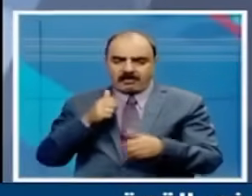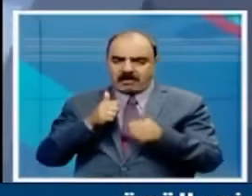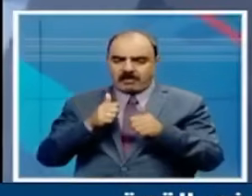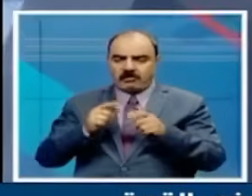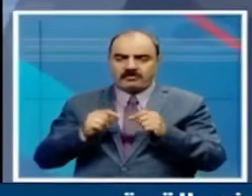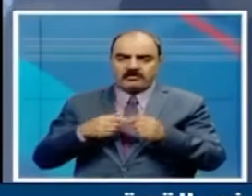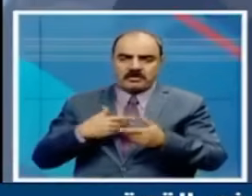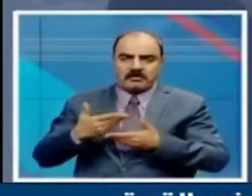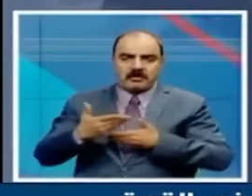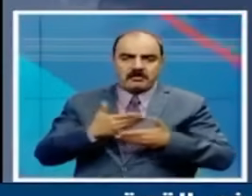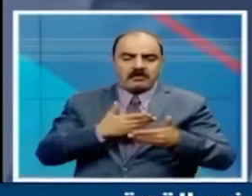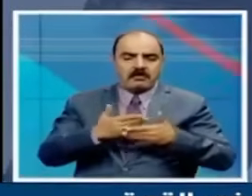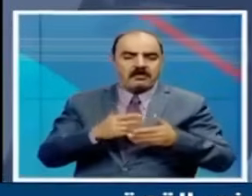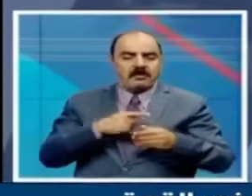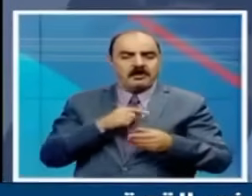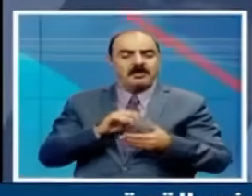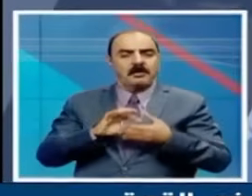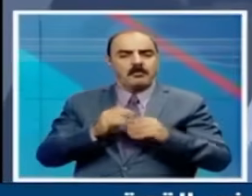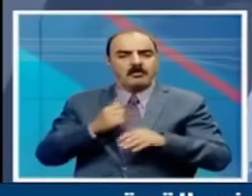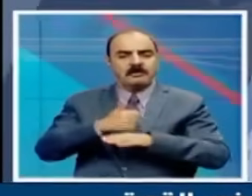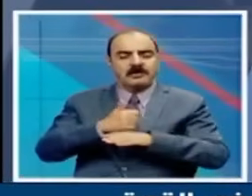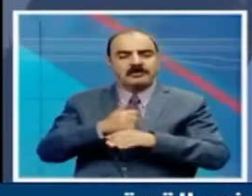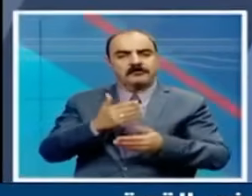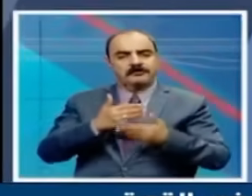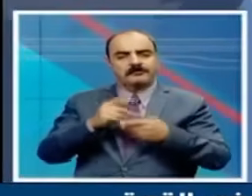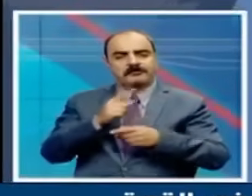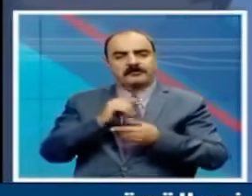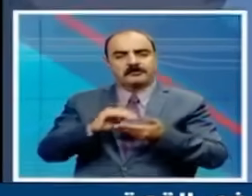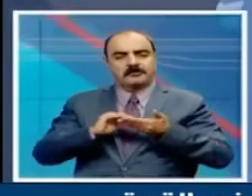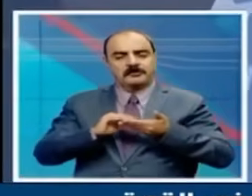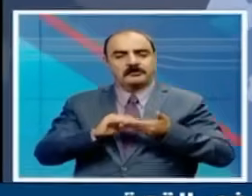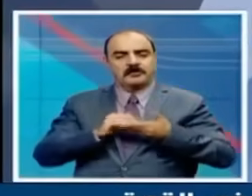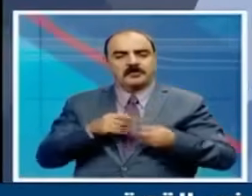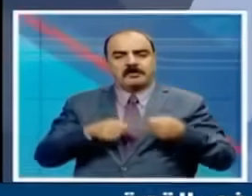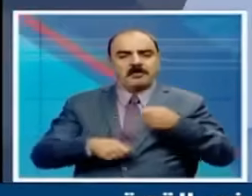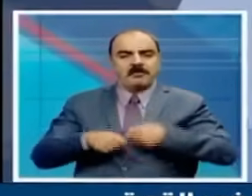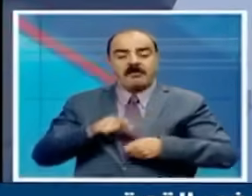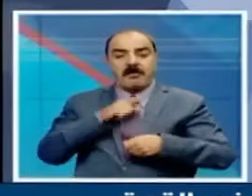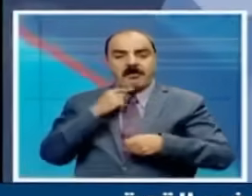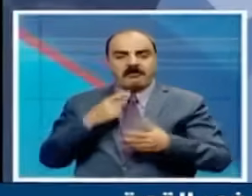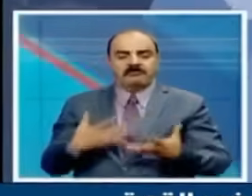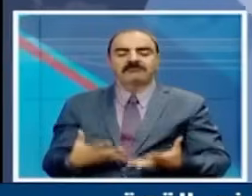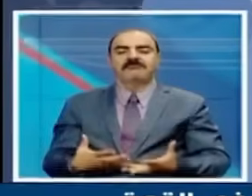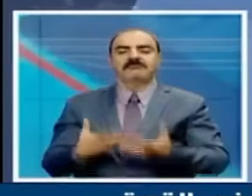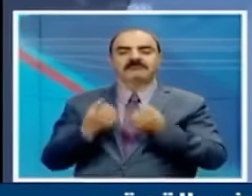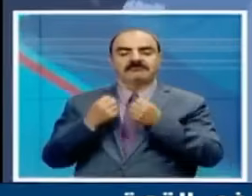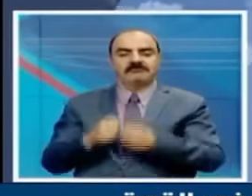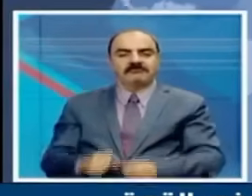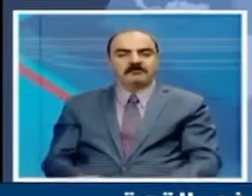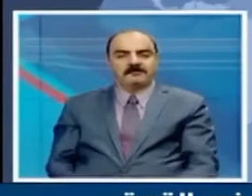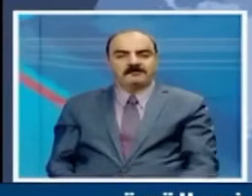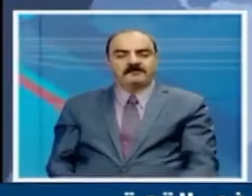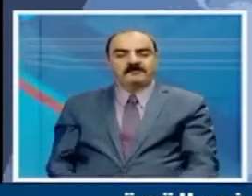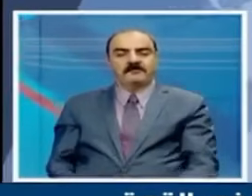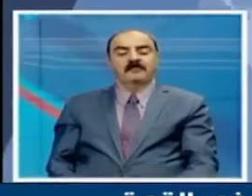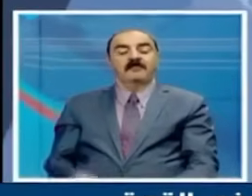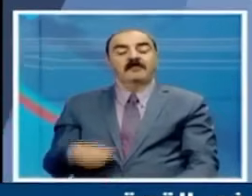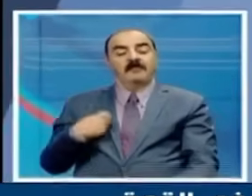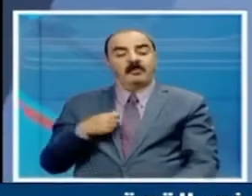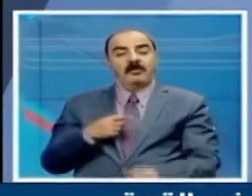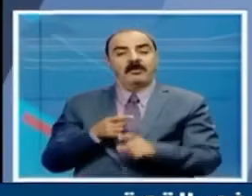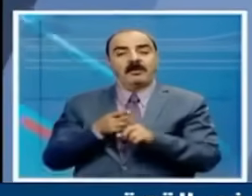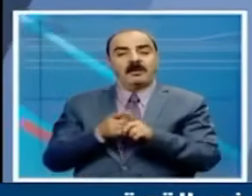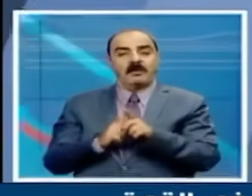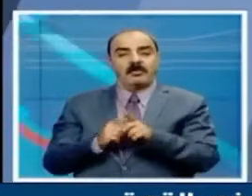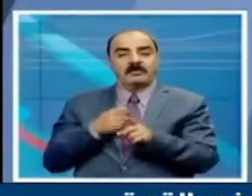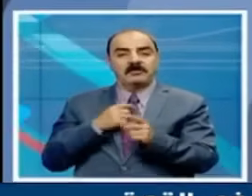التنمية انعكست إيجابا على دور مؤسسات التمويل الدولية في تعزيز التعاون المشترك مع القطاع الخاص. من جهته